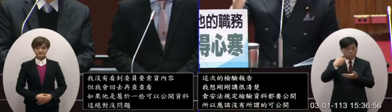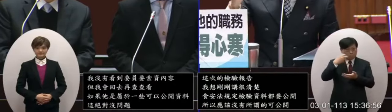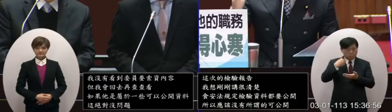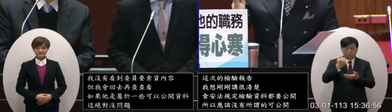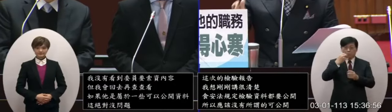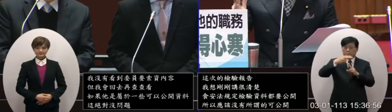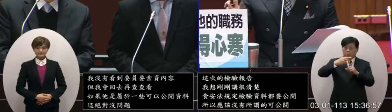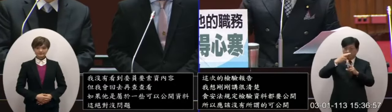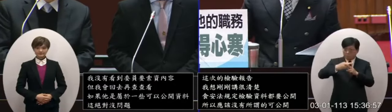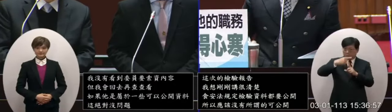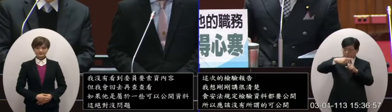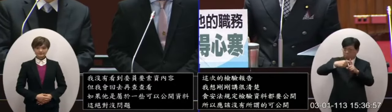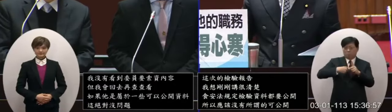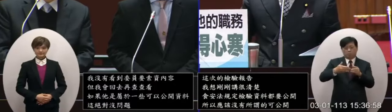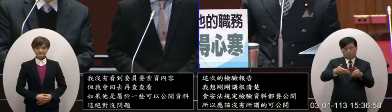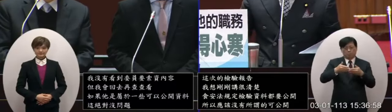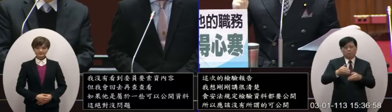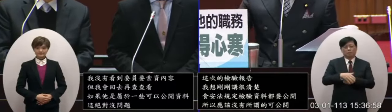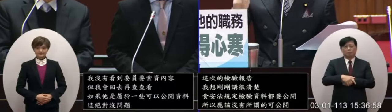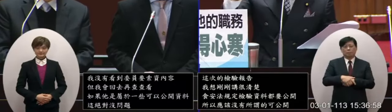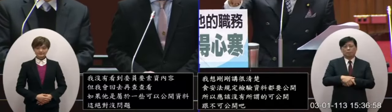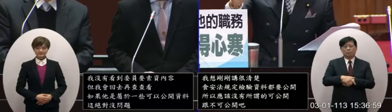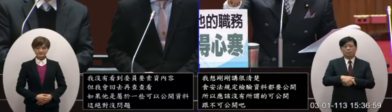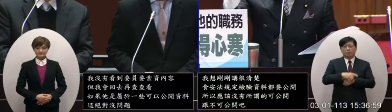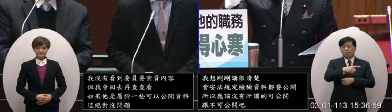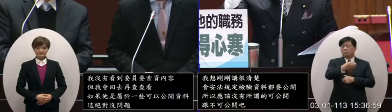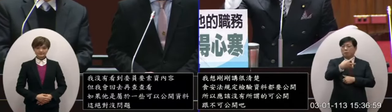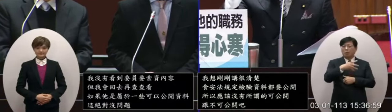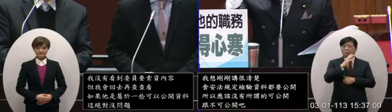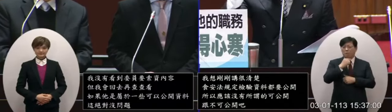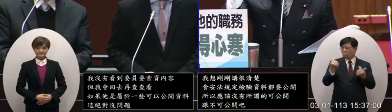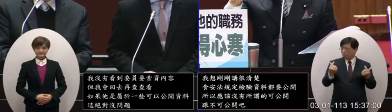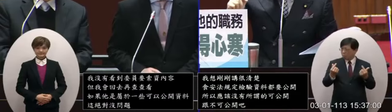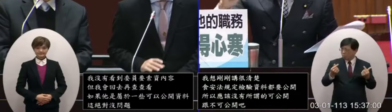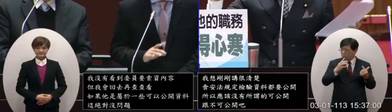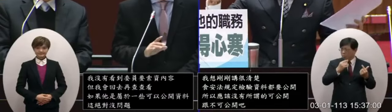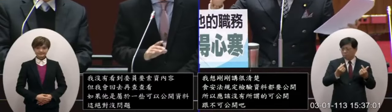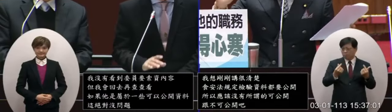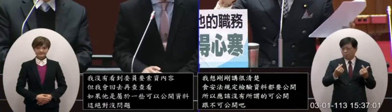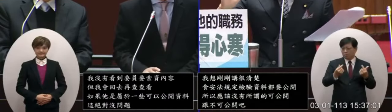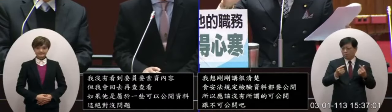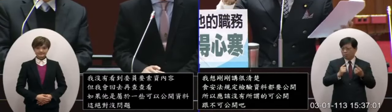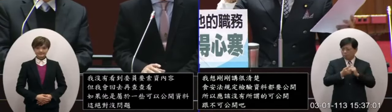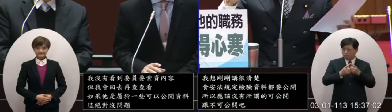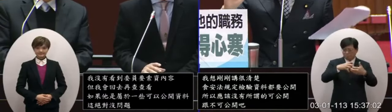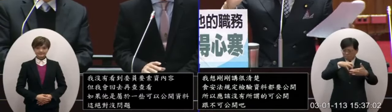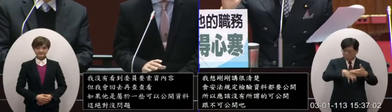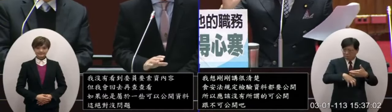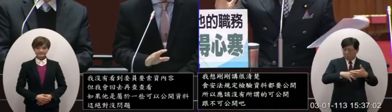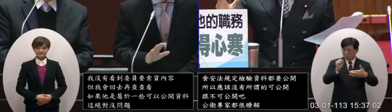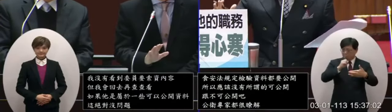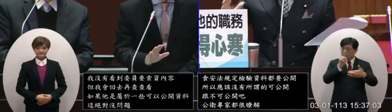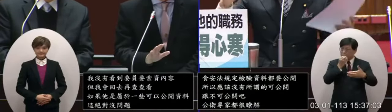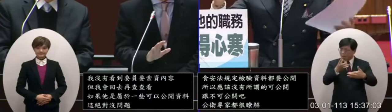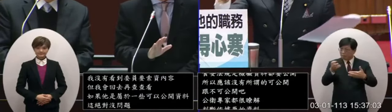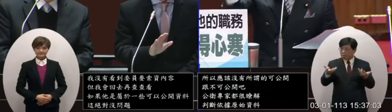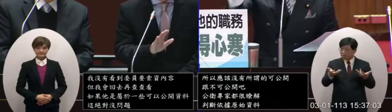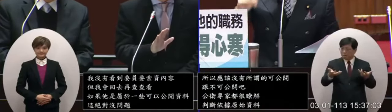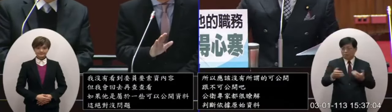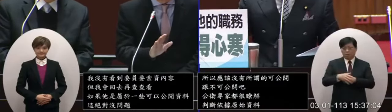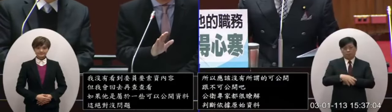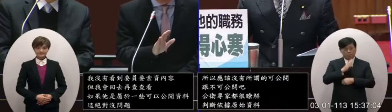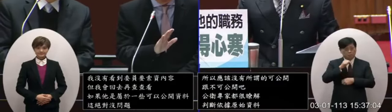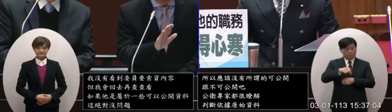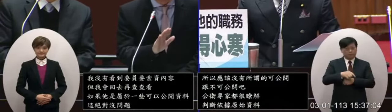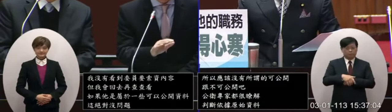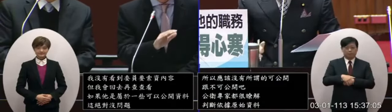有极大的重要性。这个时候您跟我讲的好像有一点点，就是好像内部有不能够告知、不能够公开的，